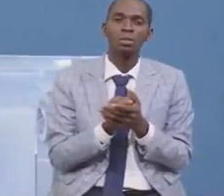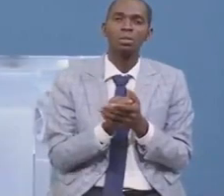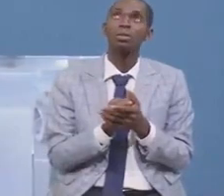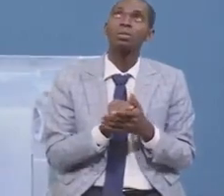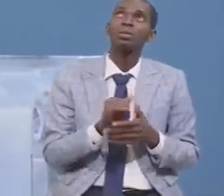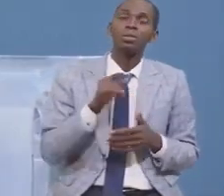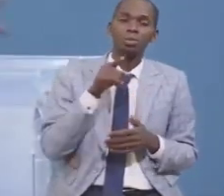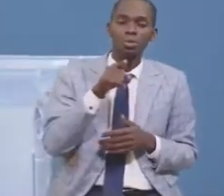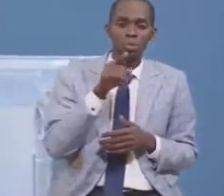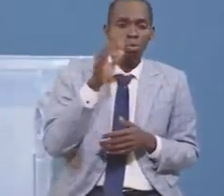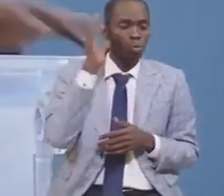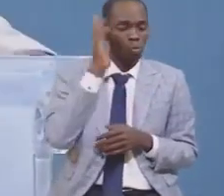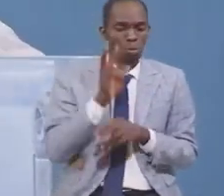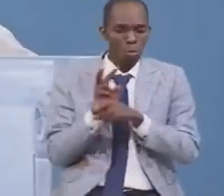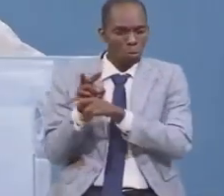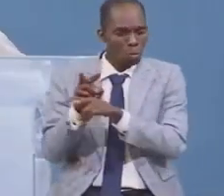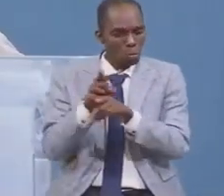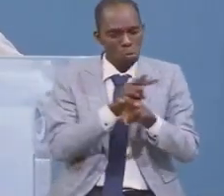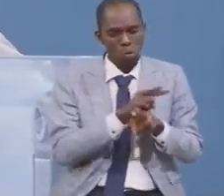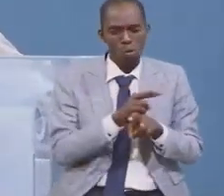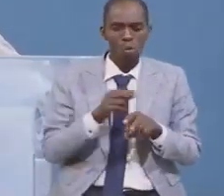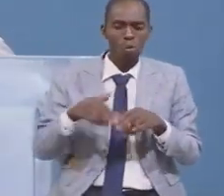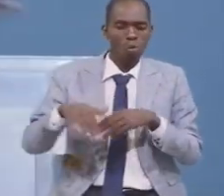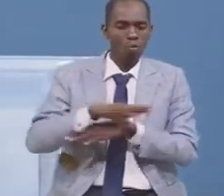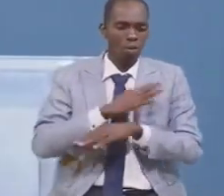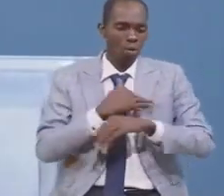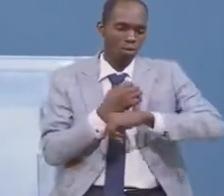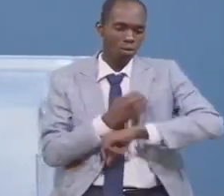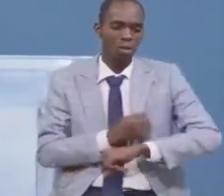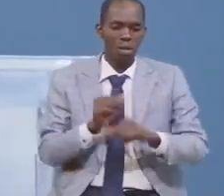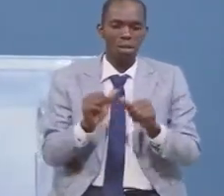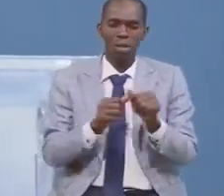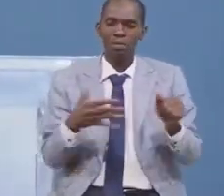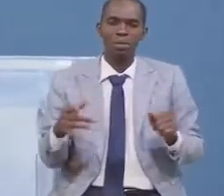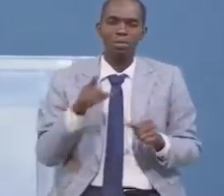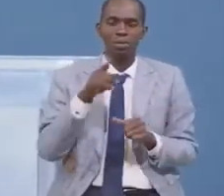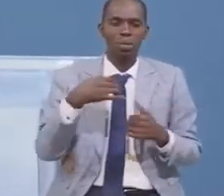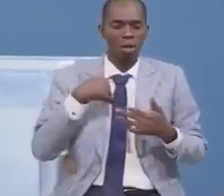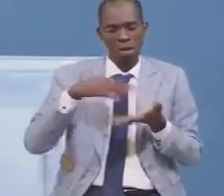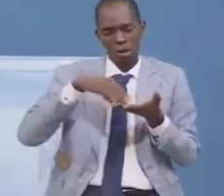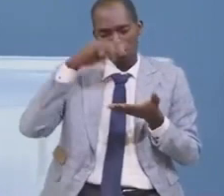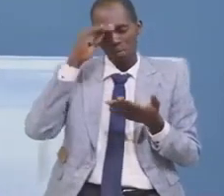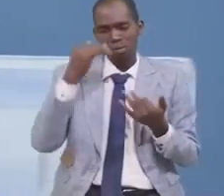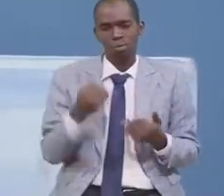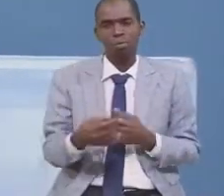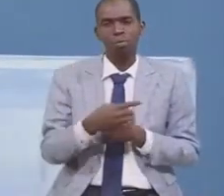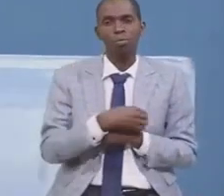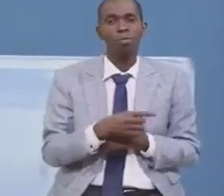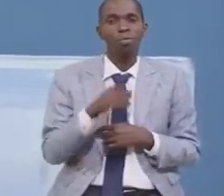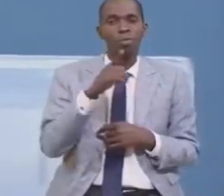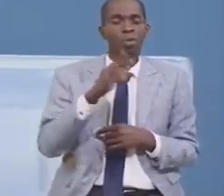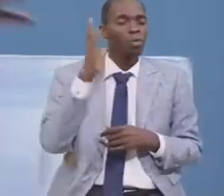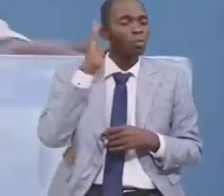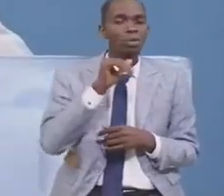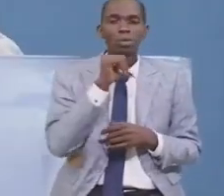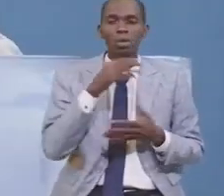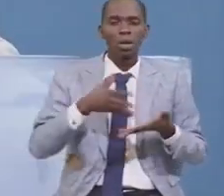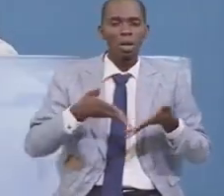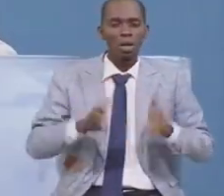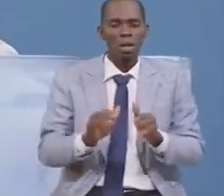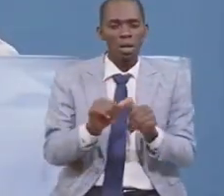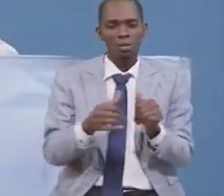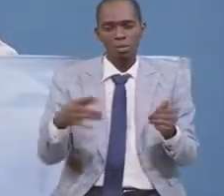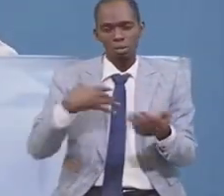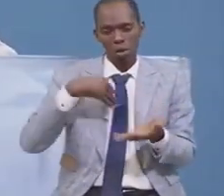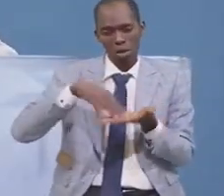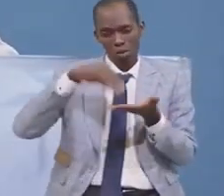ప్రభువా, నన్ను గమనించండి. Everything he has told us today. ఆసక్తి ఉన్నవారు ప్రార్థనలో నిలబడతారా అండి? You will not allow anything to fall to the